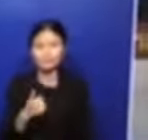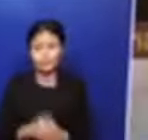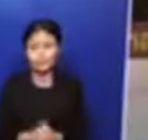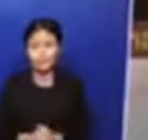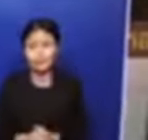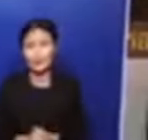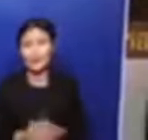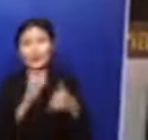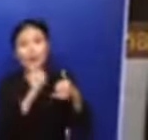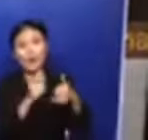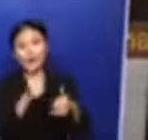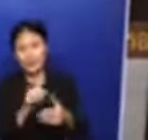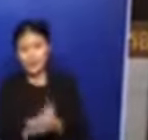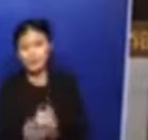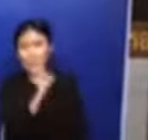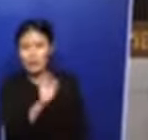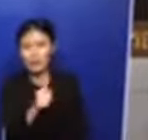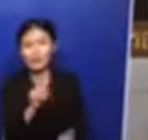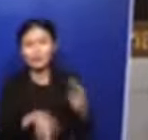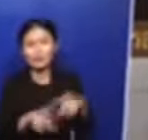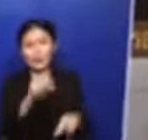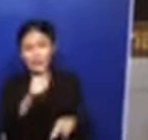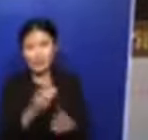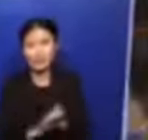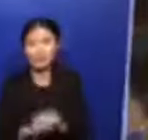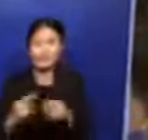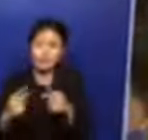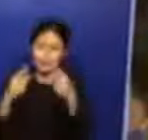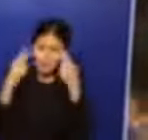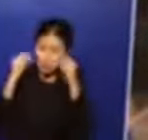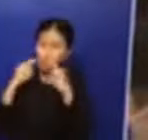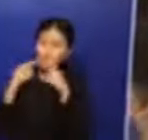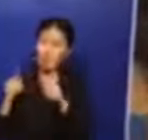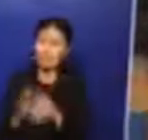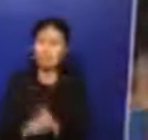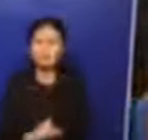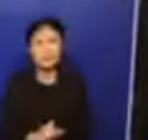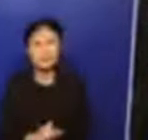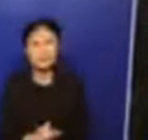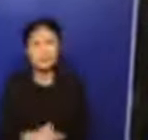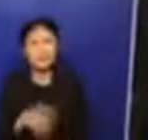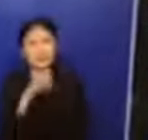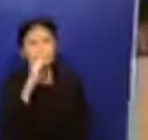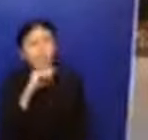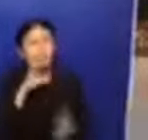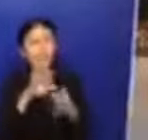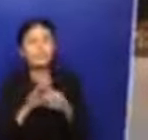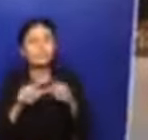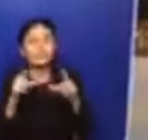การใช้บ้านส่วนเป็นการเสียดสีเรื่องเต่าท่